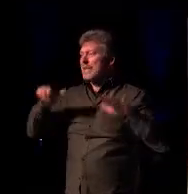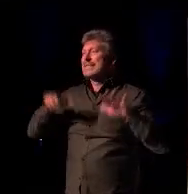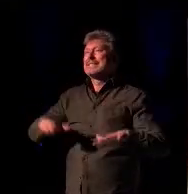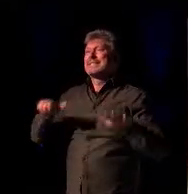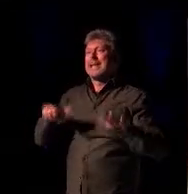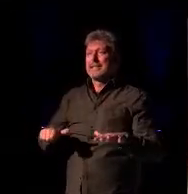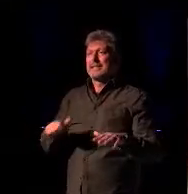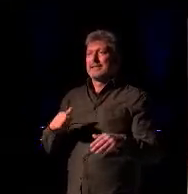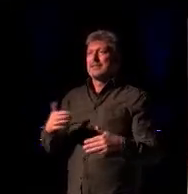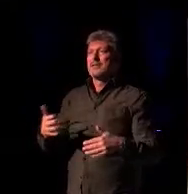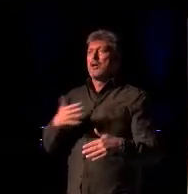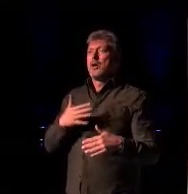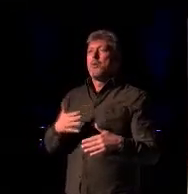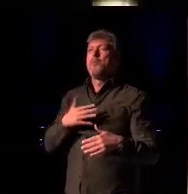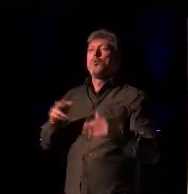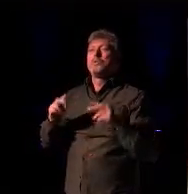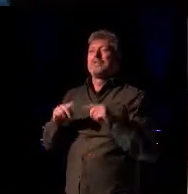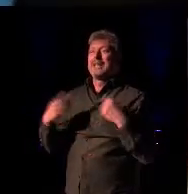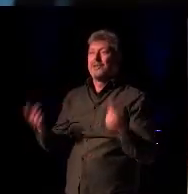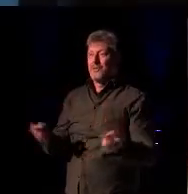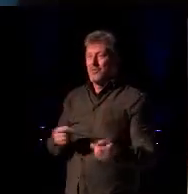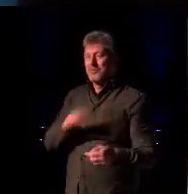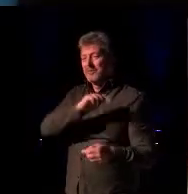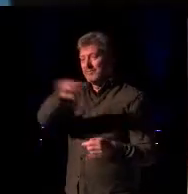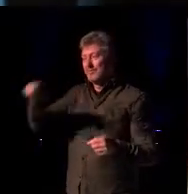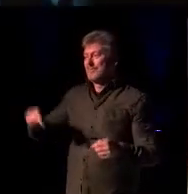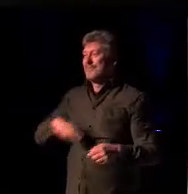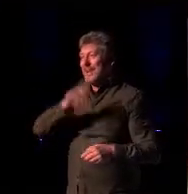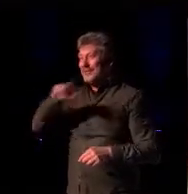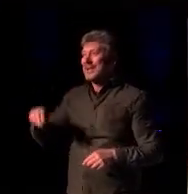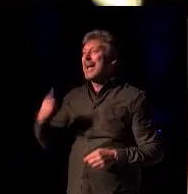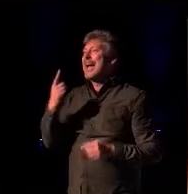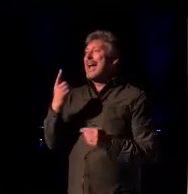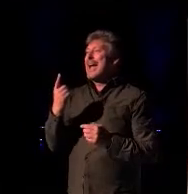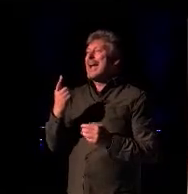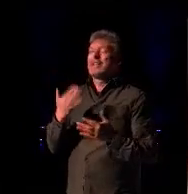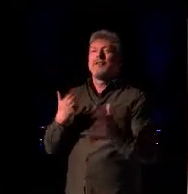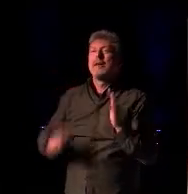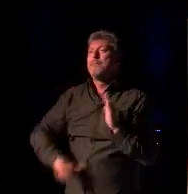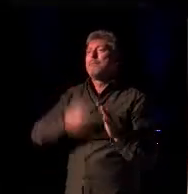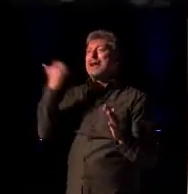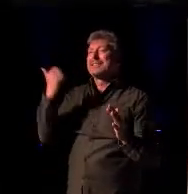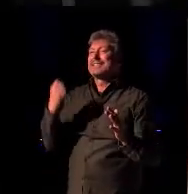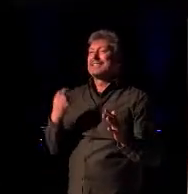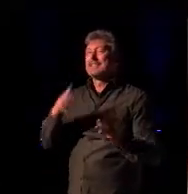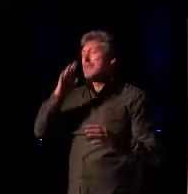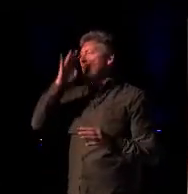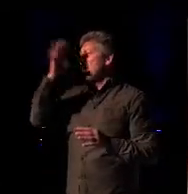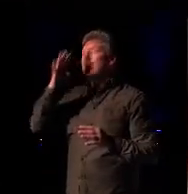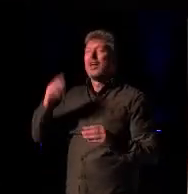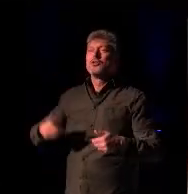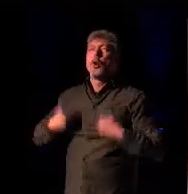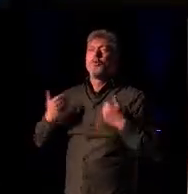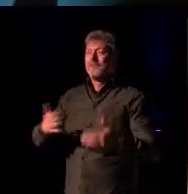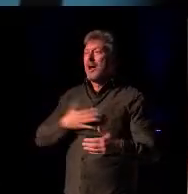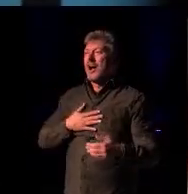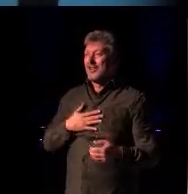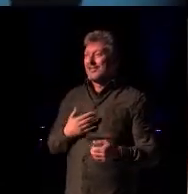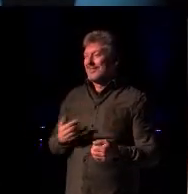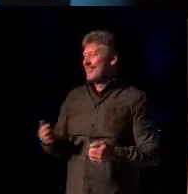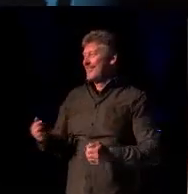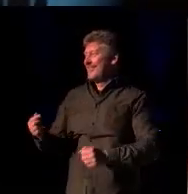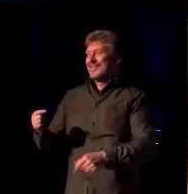pusterom på nesten alle kreftsykehus I Norge. Og en av de mest fantastiske opplevelsene jeg har hatt som